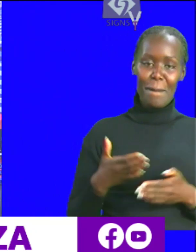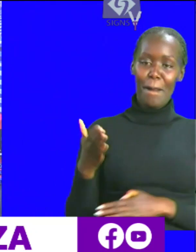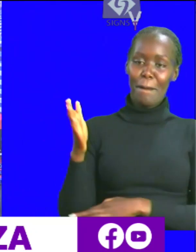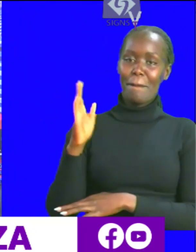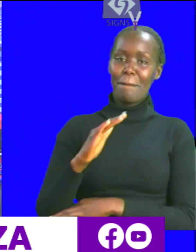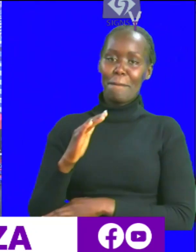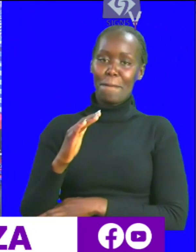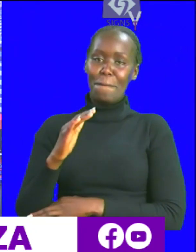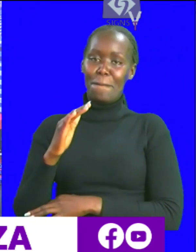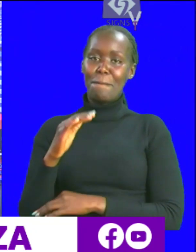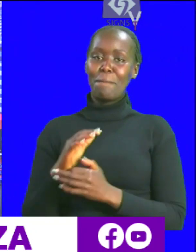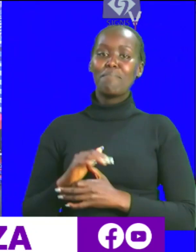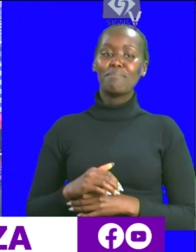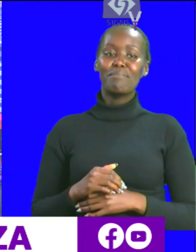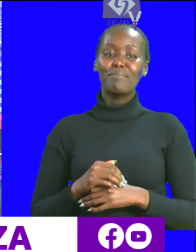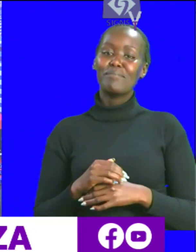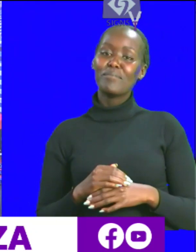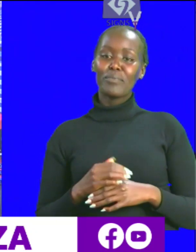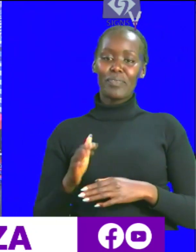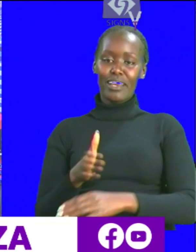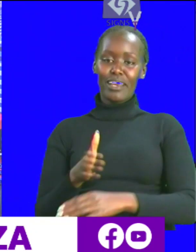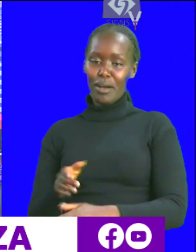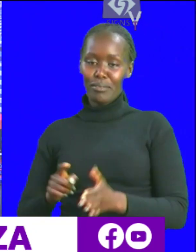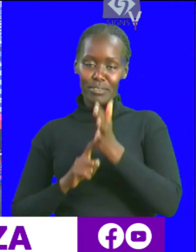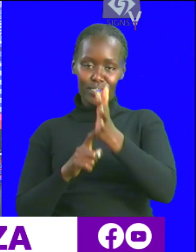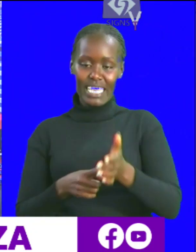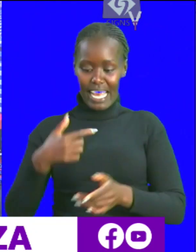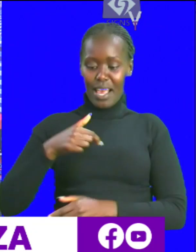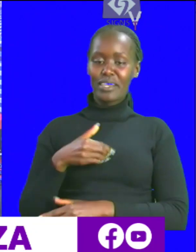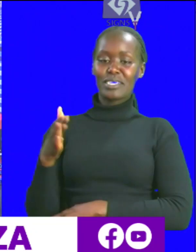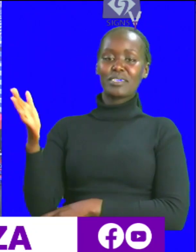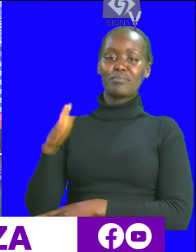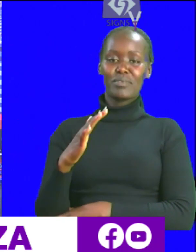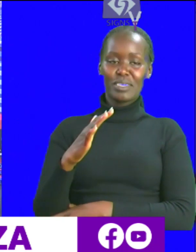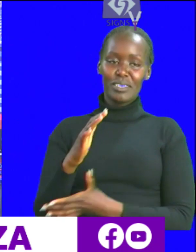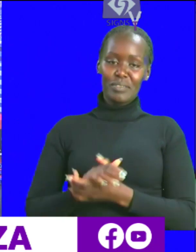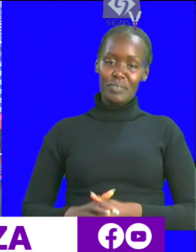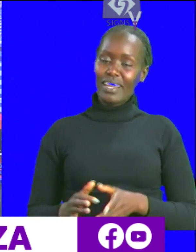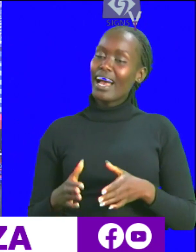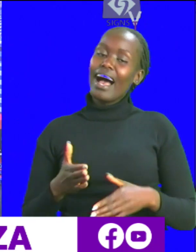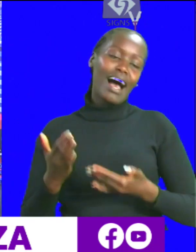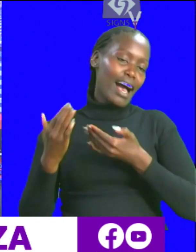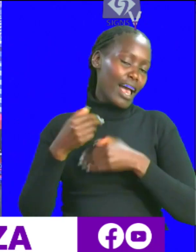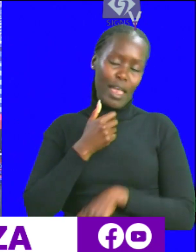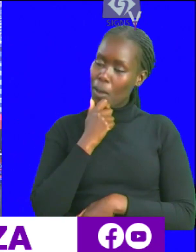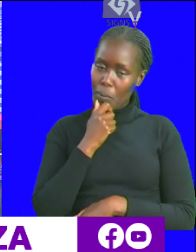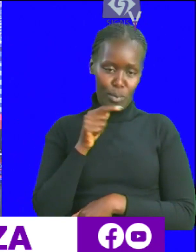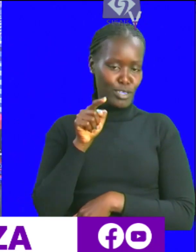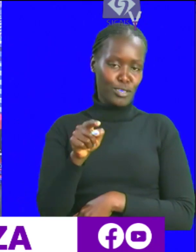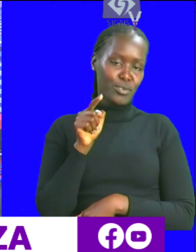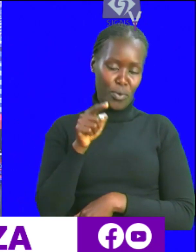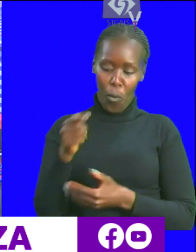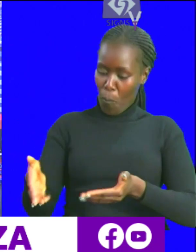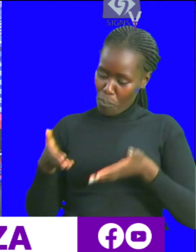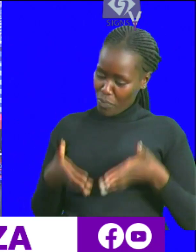Baby Jesus Nathan na kucheki big up. Alafu kuna mwingine anasema Florence Wangoi tuned in from South B anasema nilikuwa